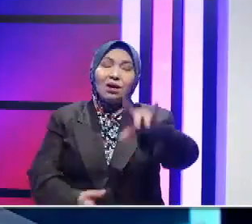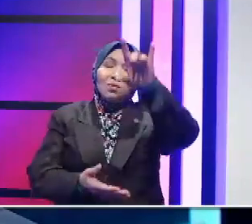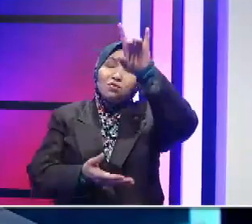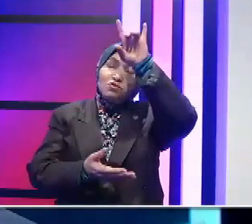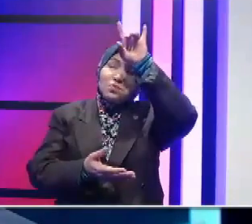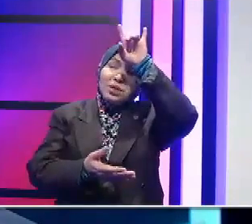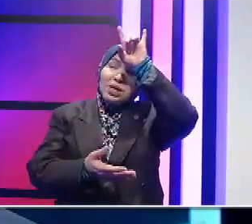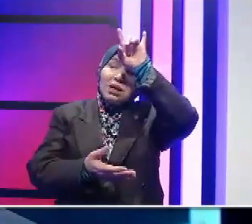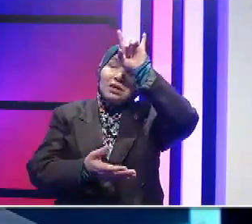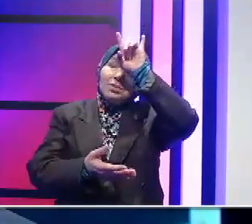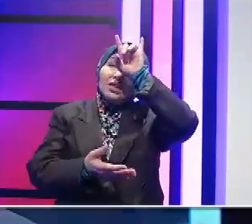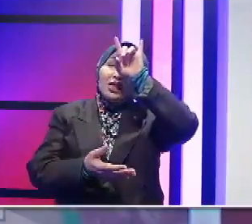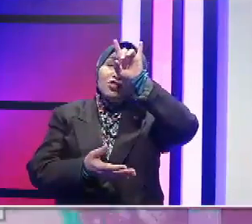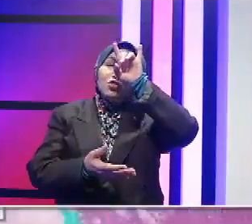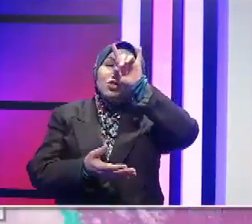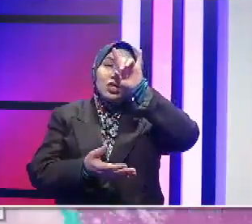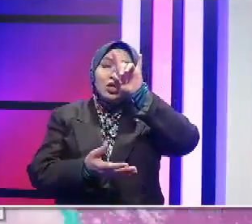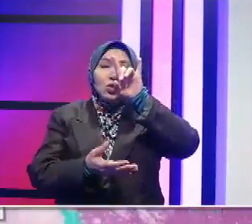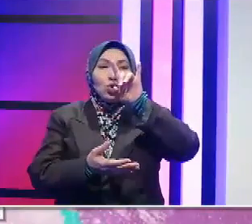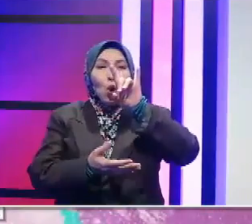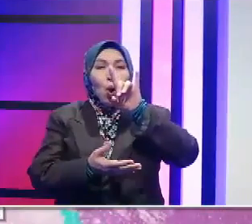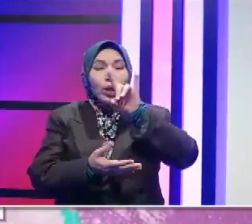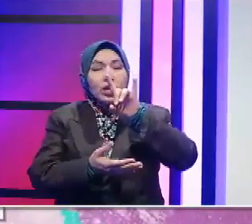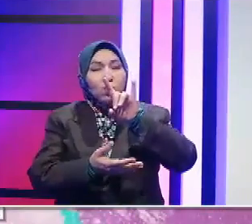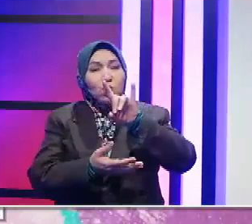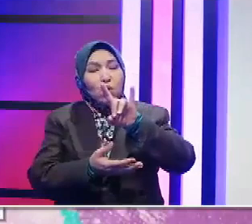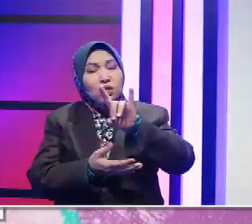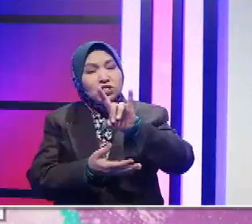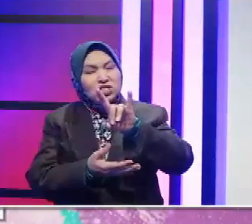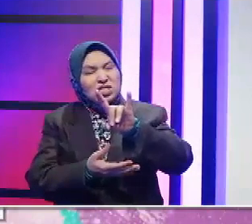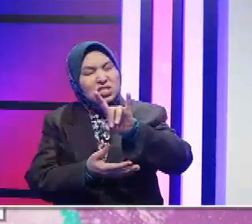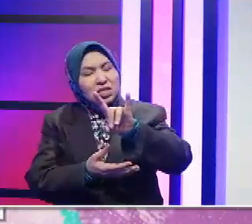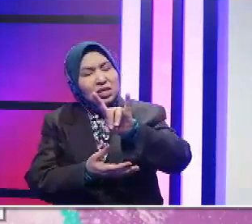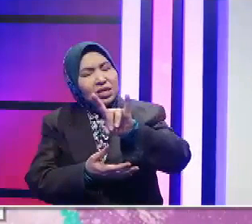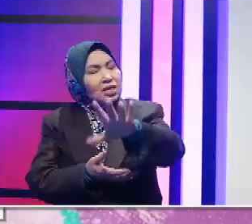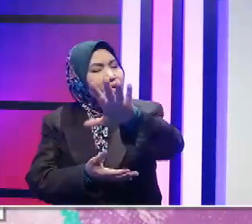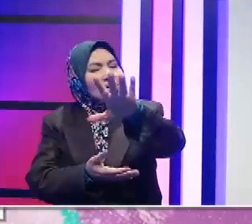أعوذ بالله من الشيطان